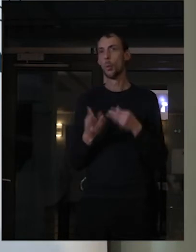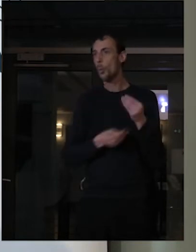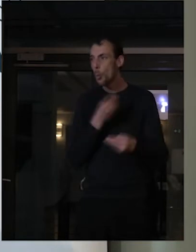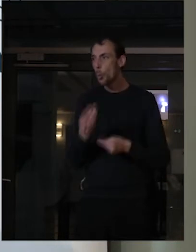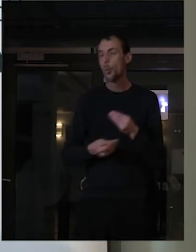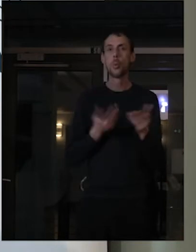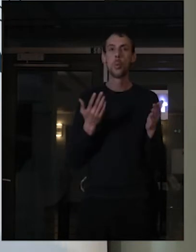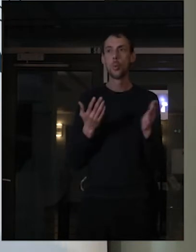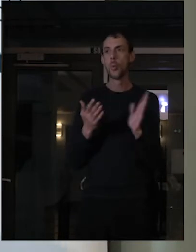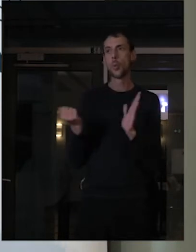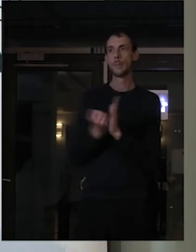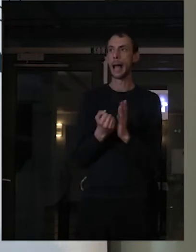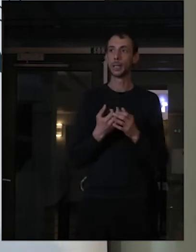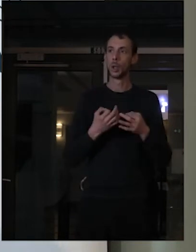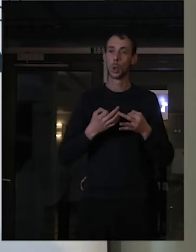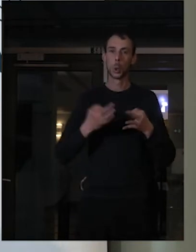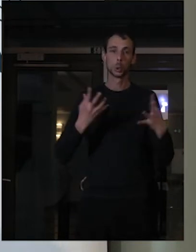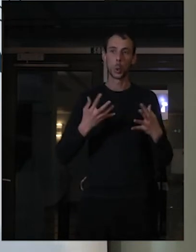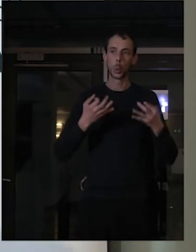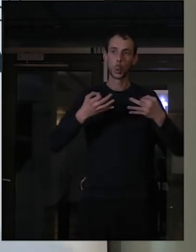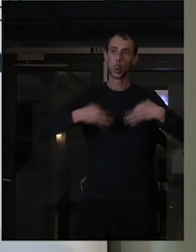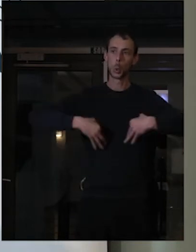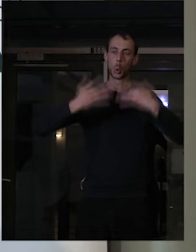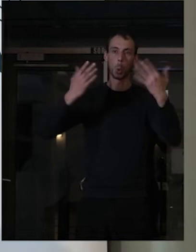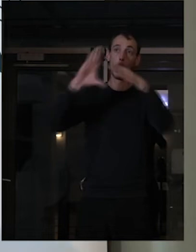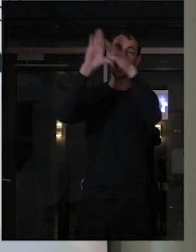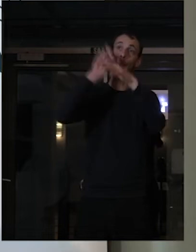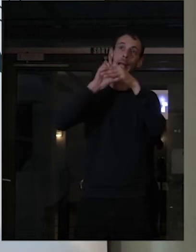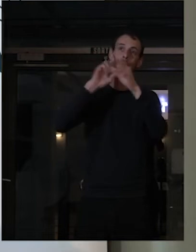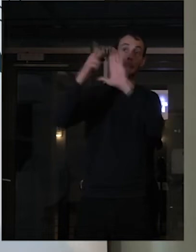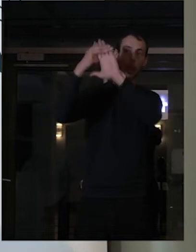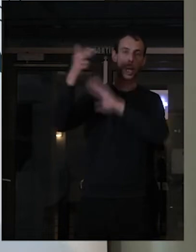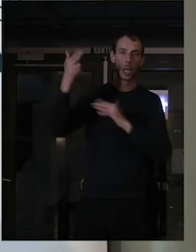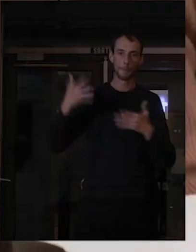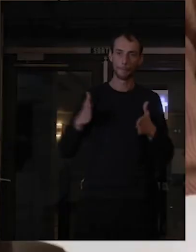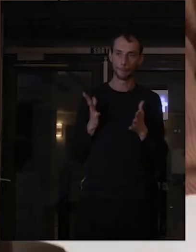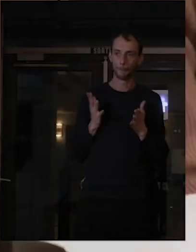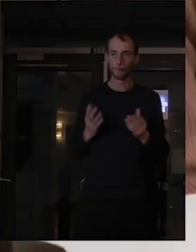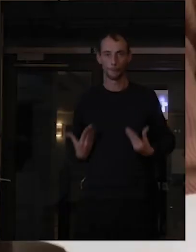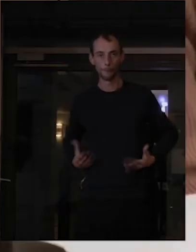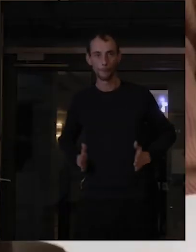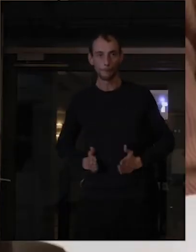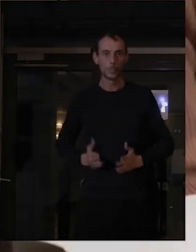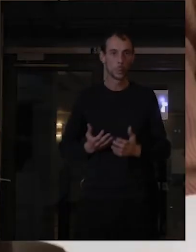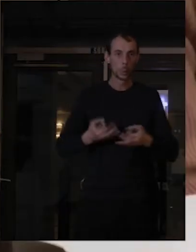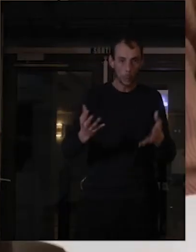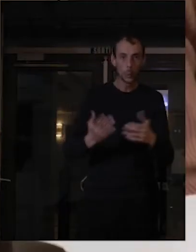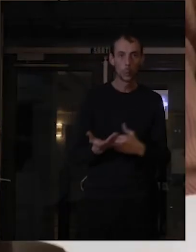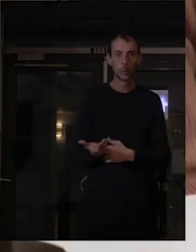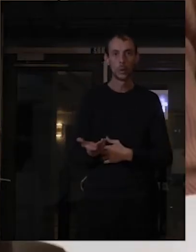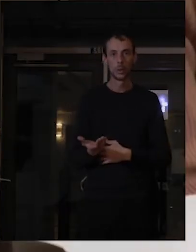qui sont trop féminines, avec des tenues qui vont être trop courtes ou trop cintrées. Oui, alors... Ça s'est un petit peu arrangé